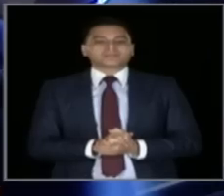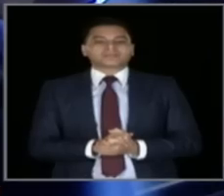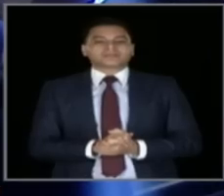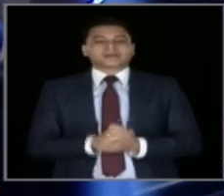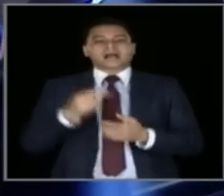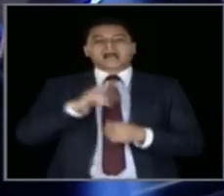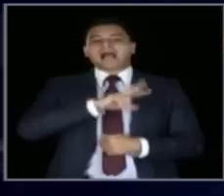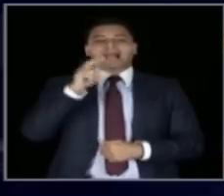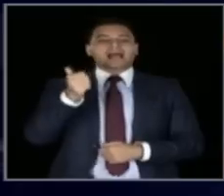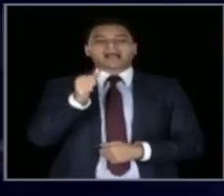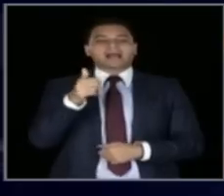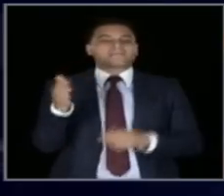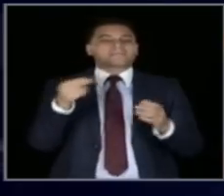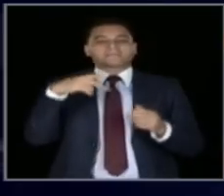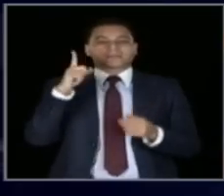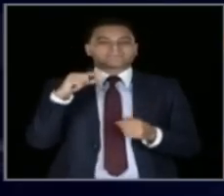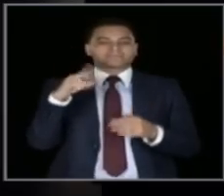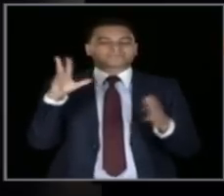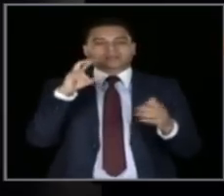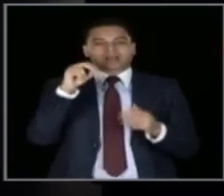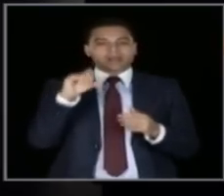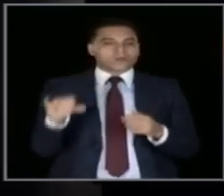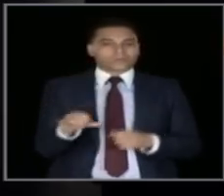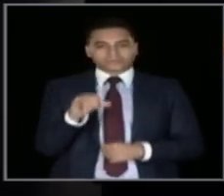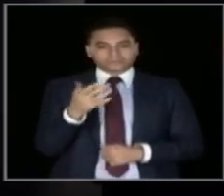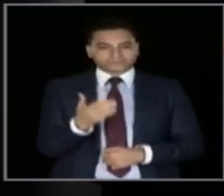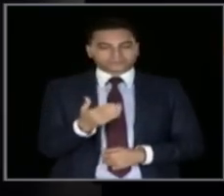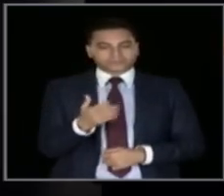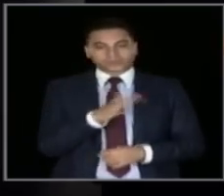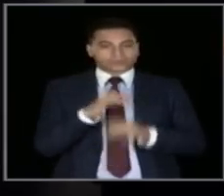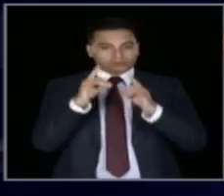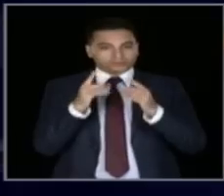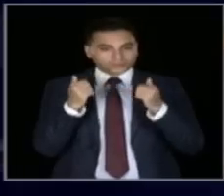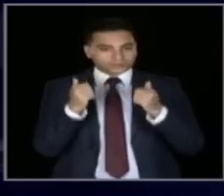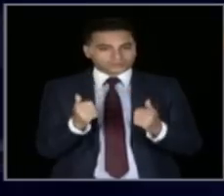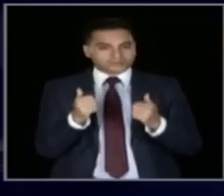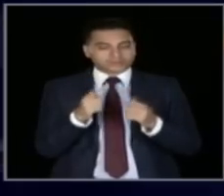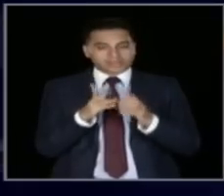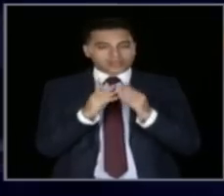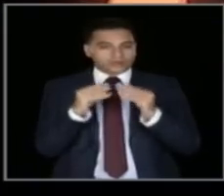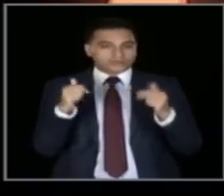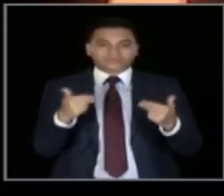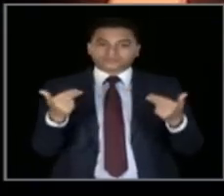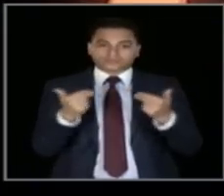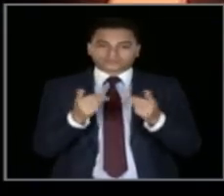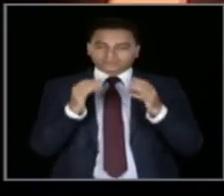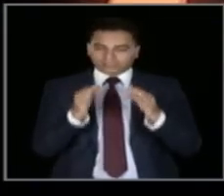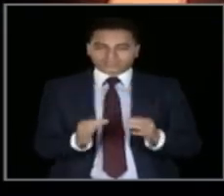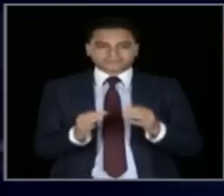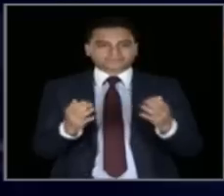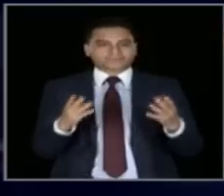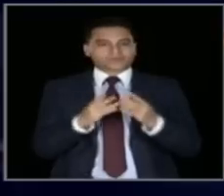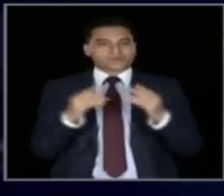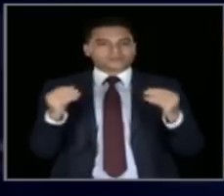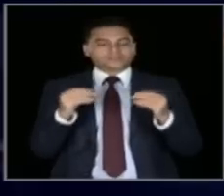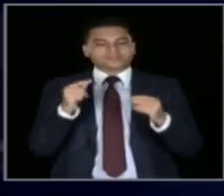علاء عبد القوي حبيبي، ازيك علاء؟ ربكم بخير وفي افضل حاله. كله كويس الحمد لله. تمام. هيوحشك الاستوديو اكيد. هيوحشني الاستوديو.